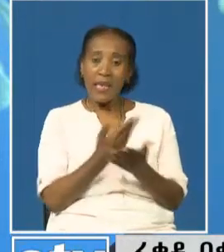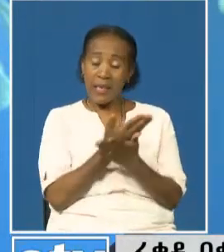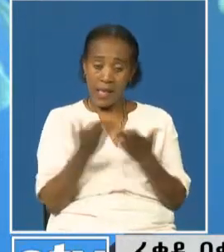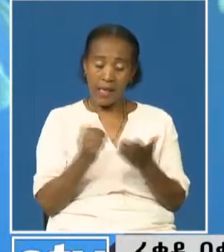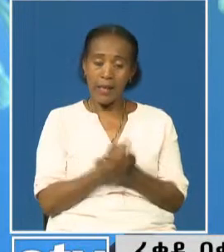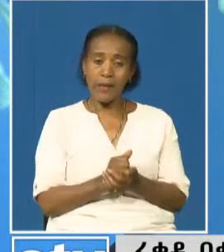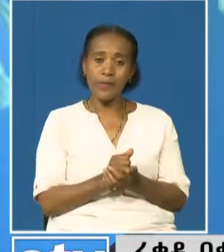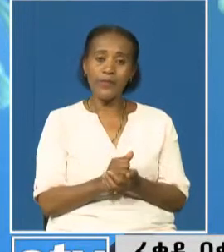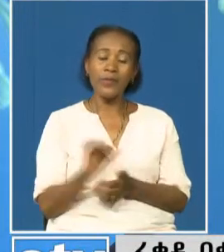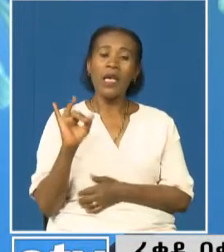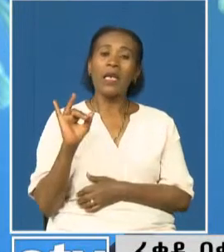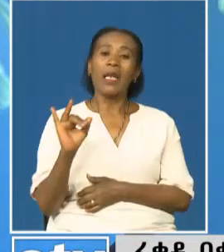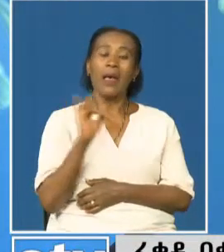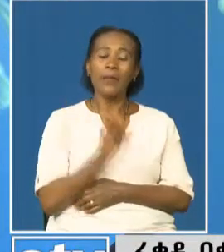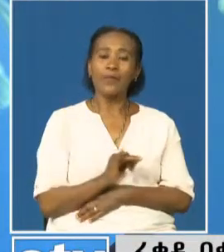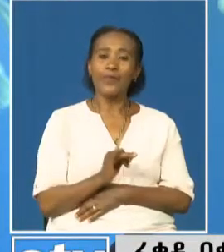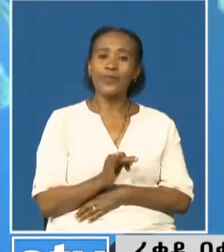ነገር